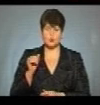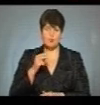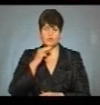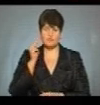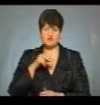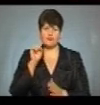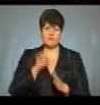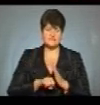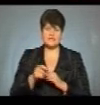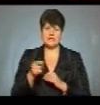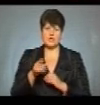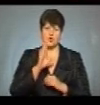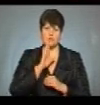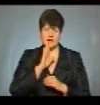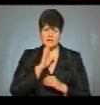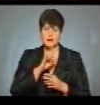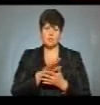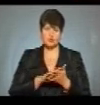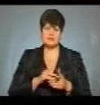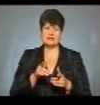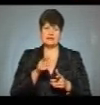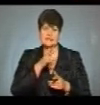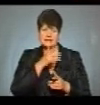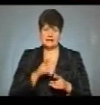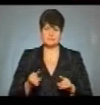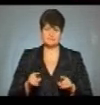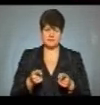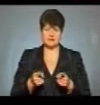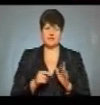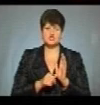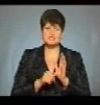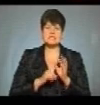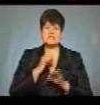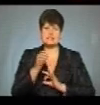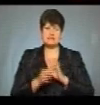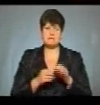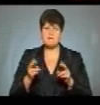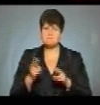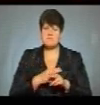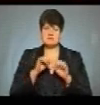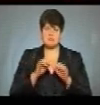у вбивстві тернополянки, продовжили термін тримання під вартою на 60 діб без права внесення застави.